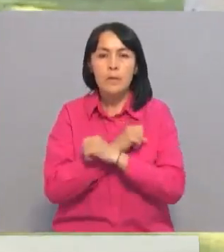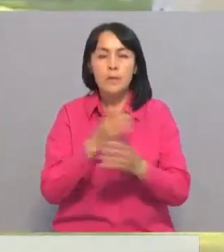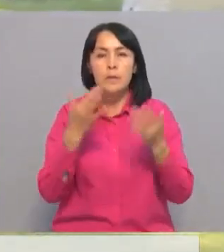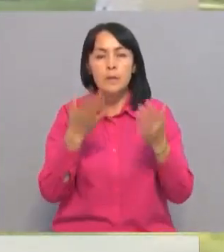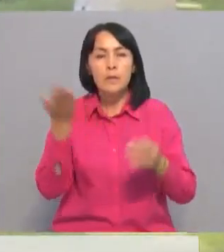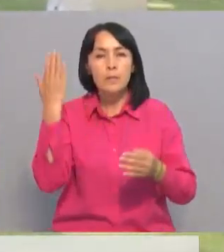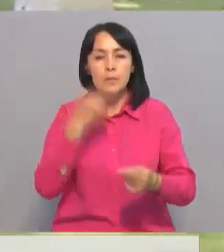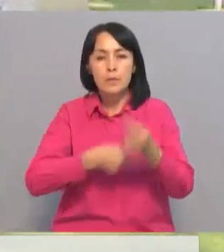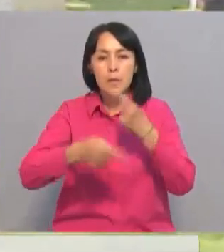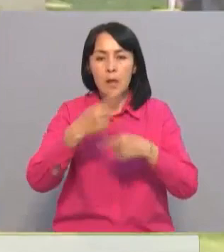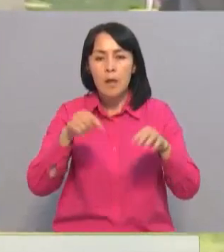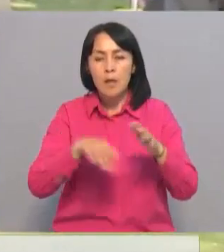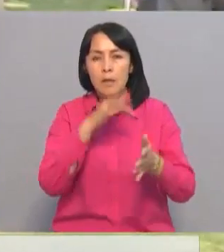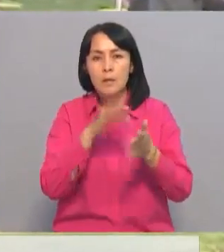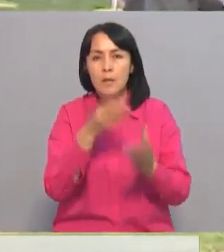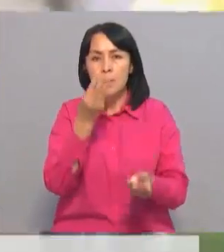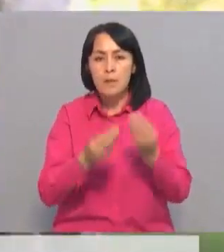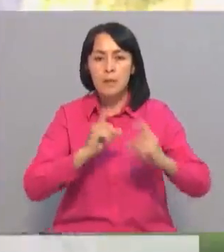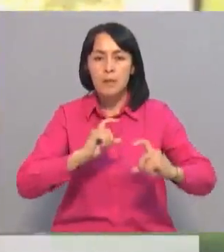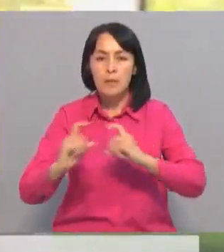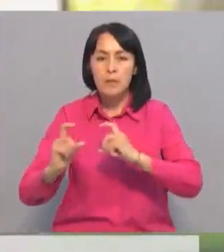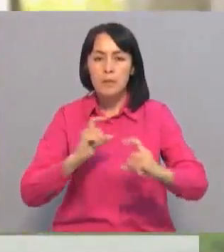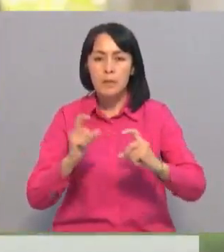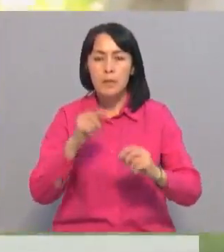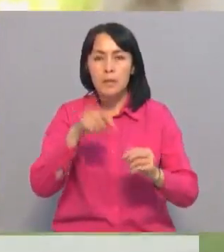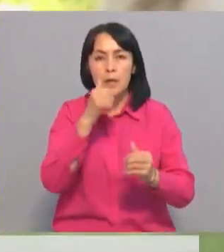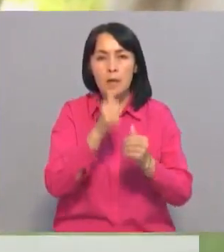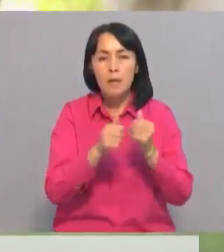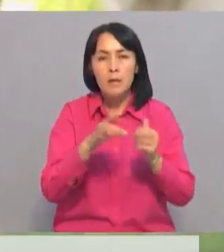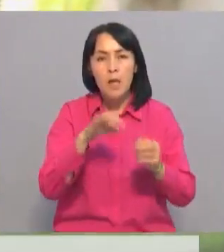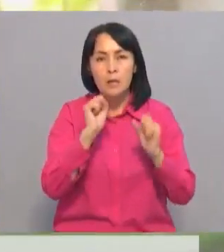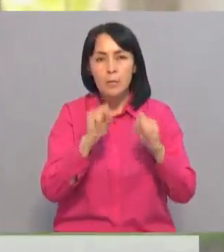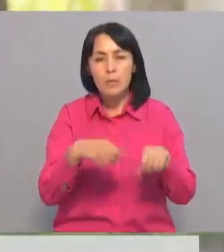нескольких поколений, является центром игры в шахматы. Ведь здесь каждый